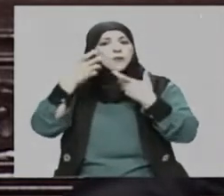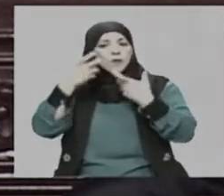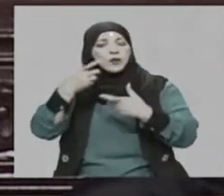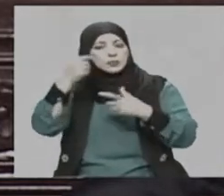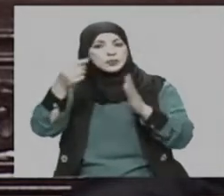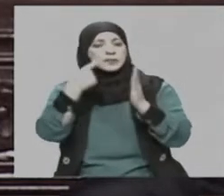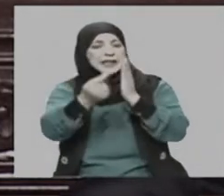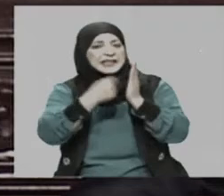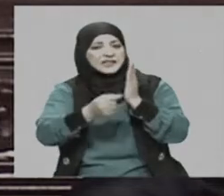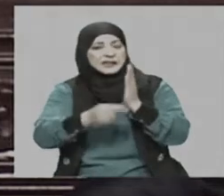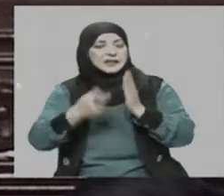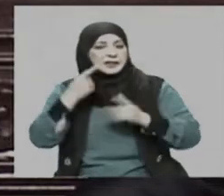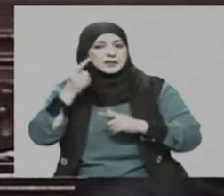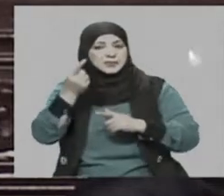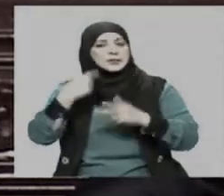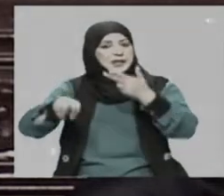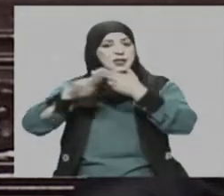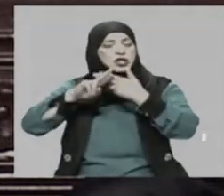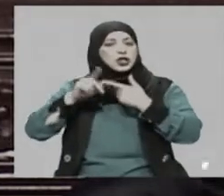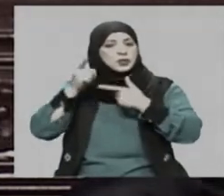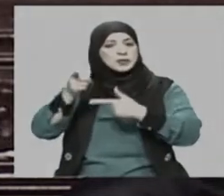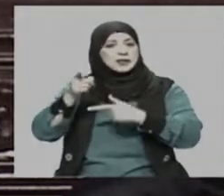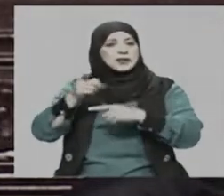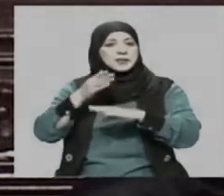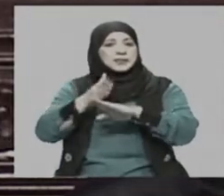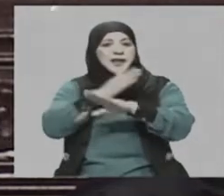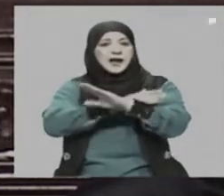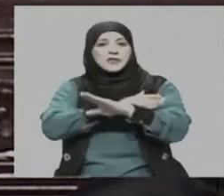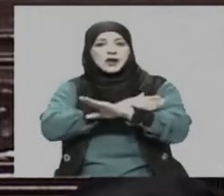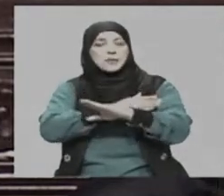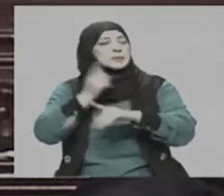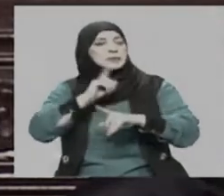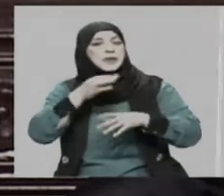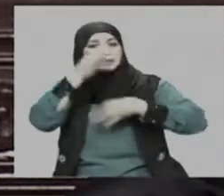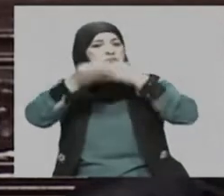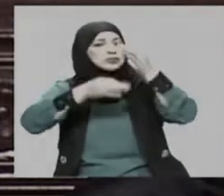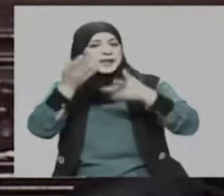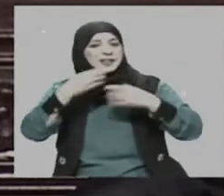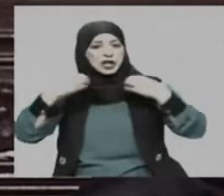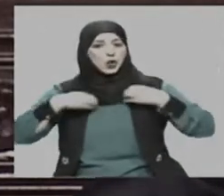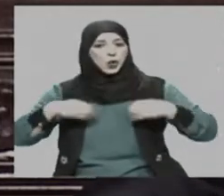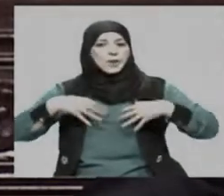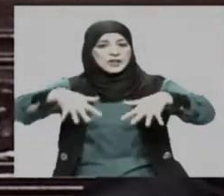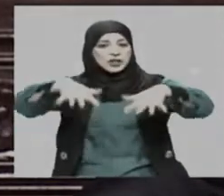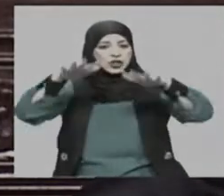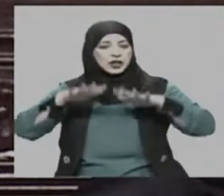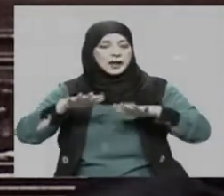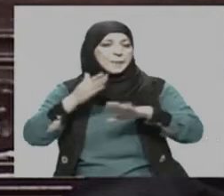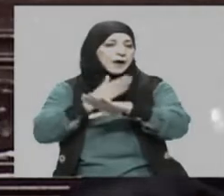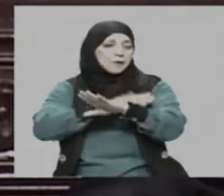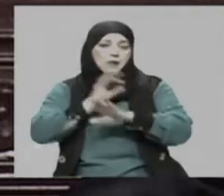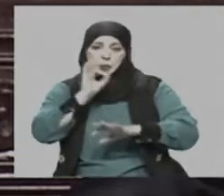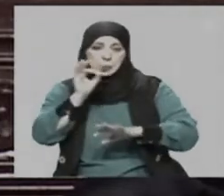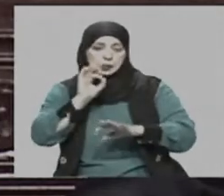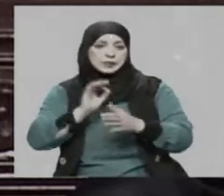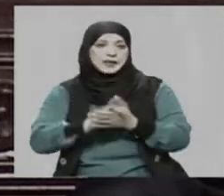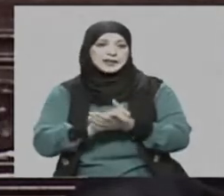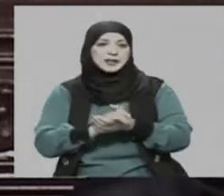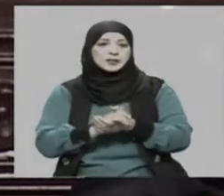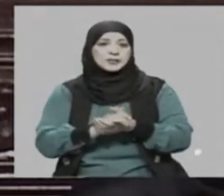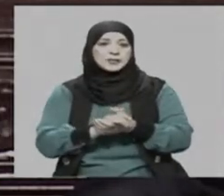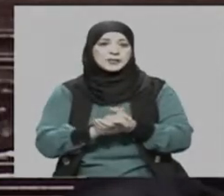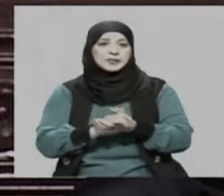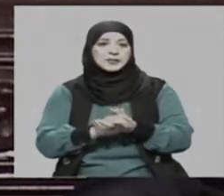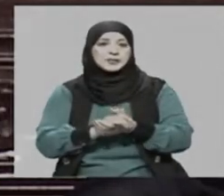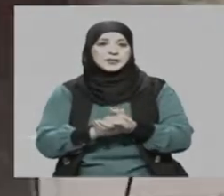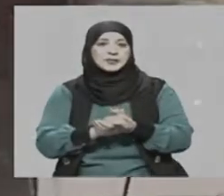نزاهتي ومصداقية هذاك جوابي لي. ما حكيتش على نواب الشعب. ما حكيتش على نواب الشعب. ما